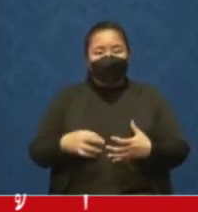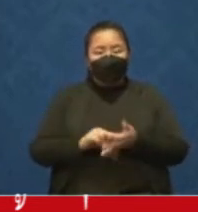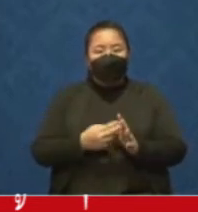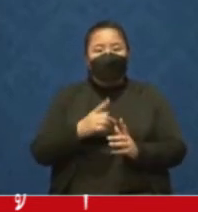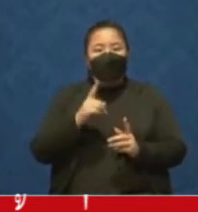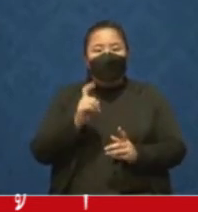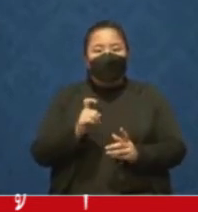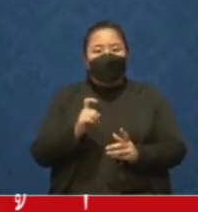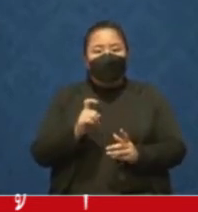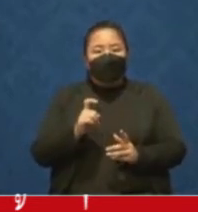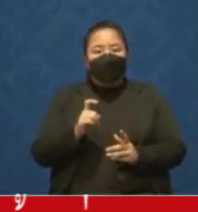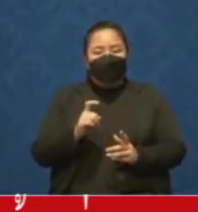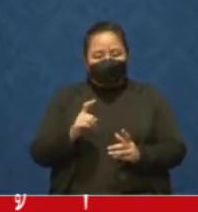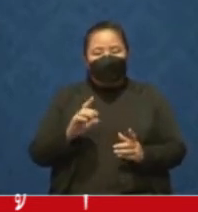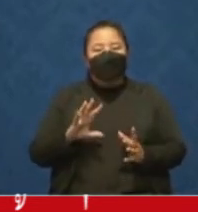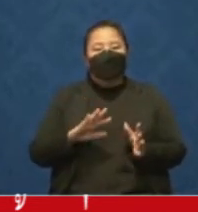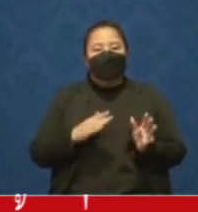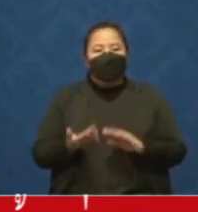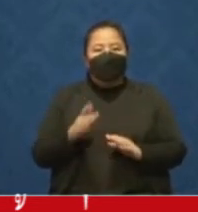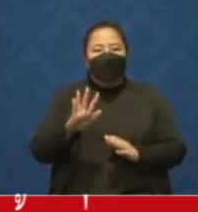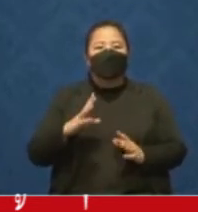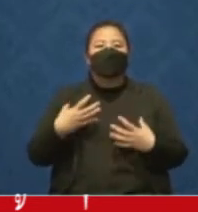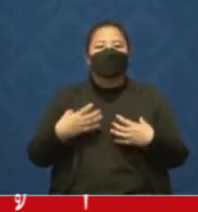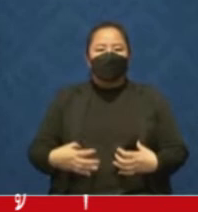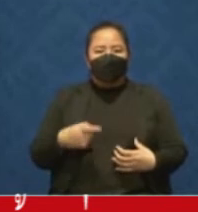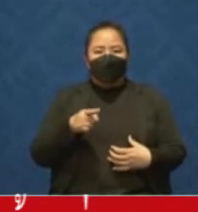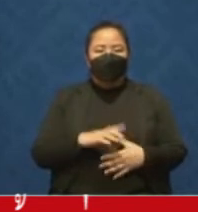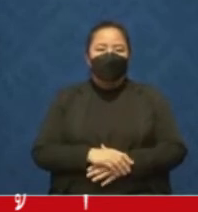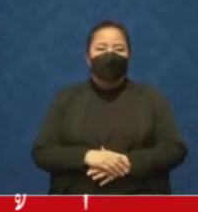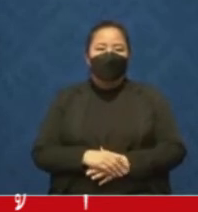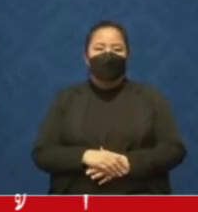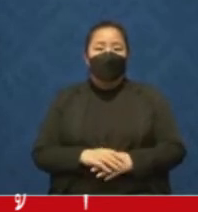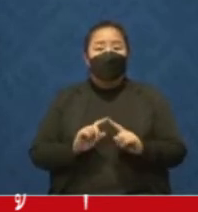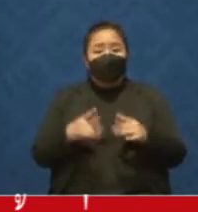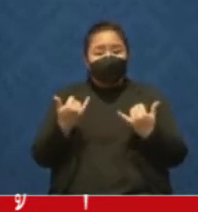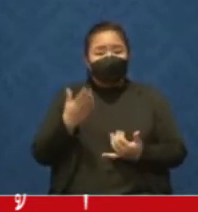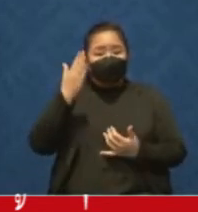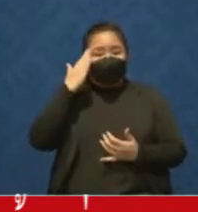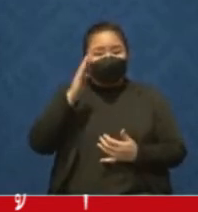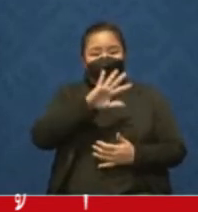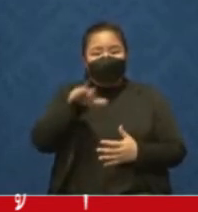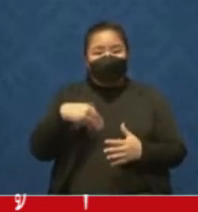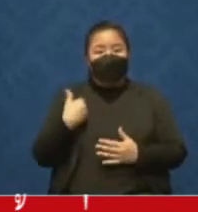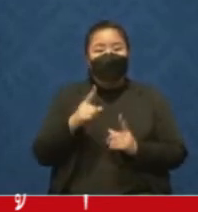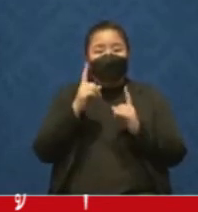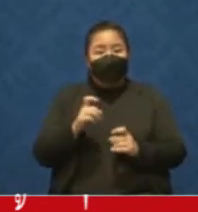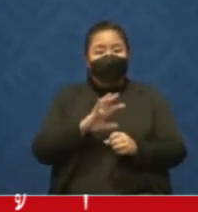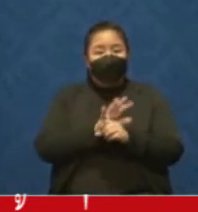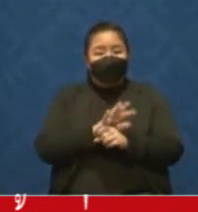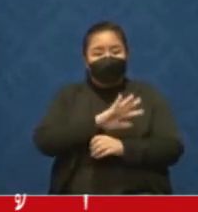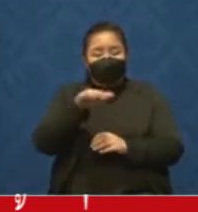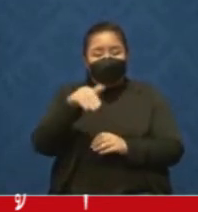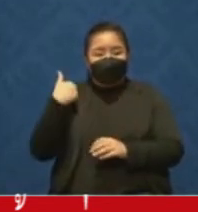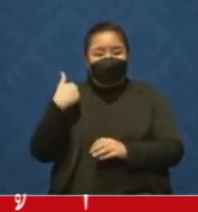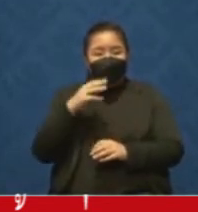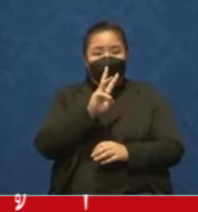ก็บอกวาตายจากโรคบอดไม่ใช่ตายจากโวิดแต่ปัจจุบันนี้เป็นที่ทราบกดวาคนตายจากโควิดคือกลุม